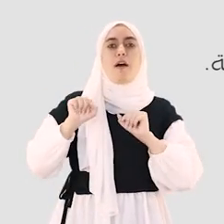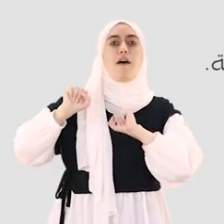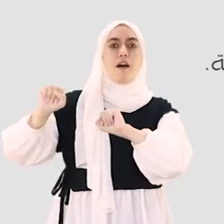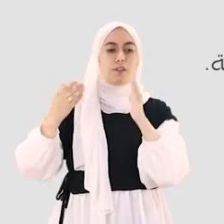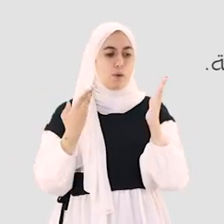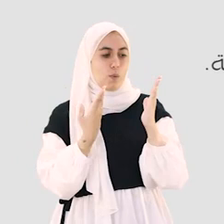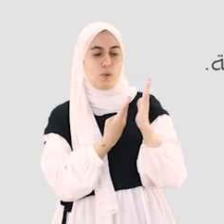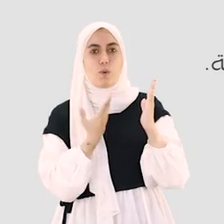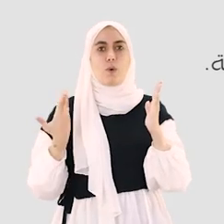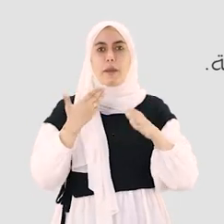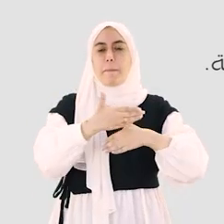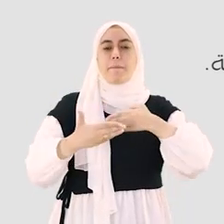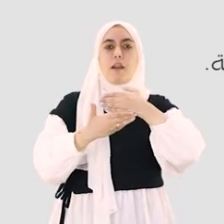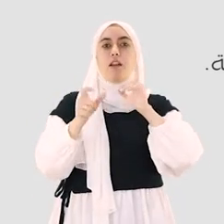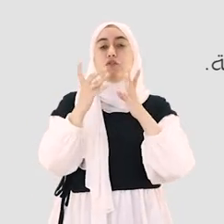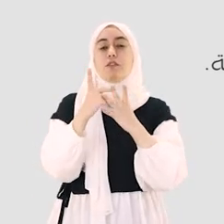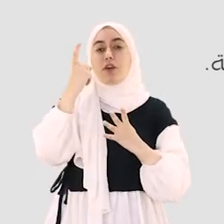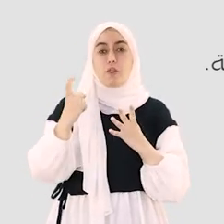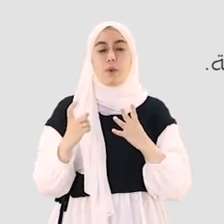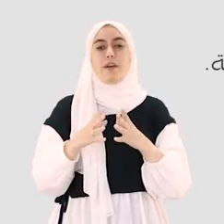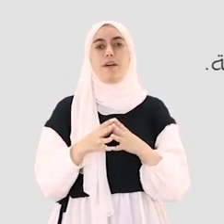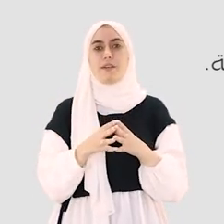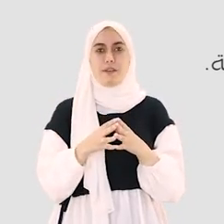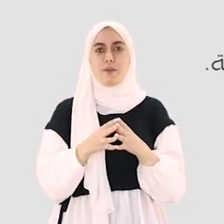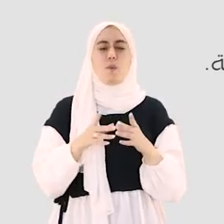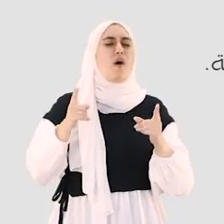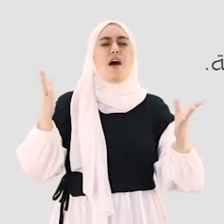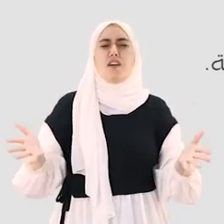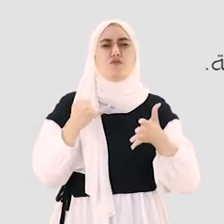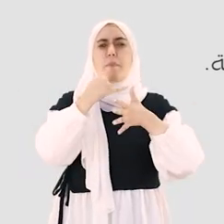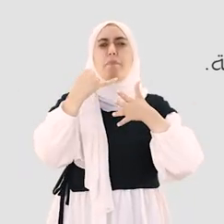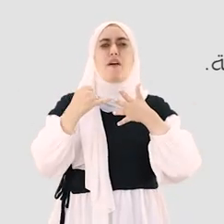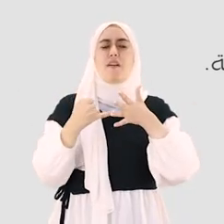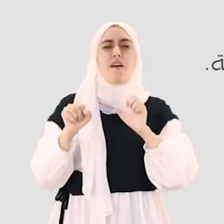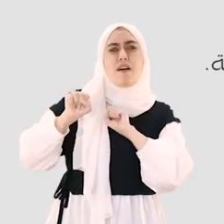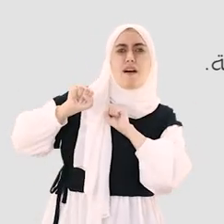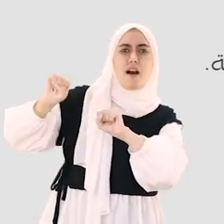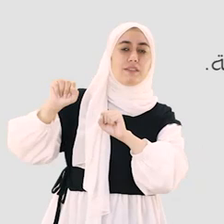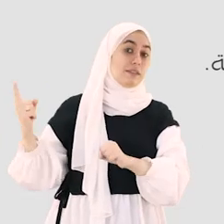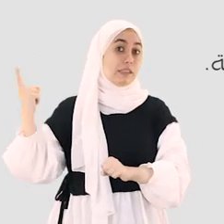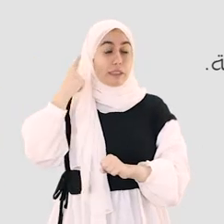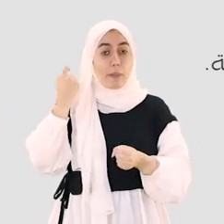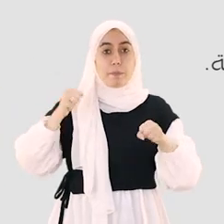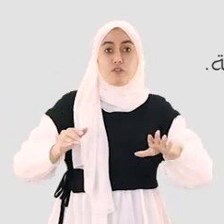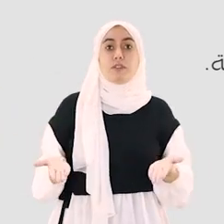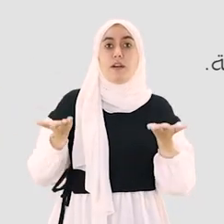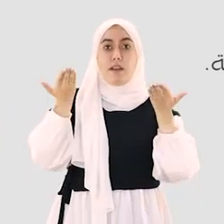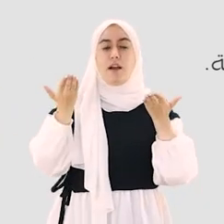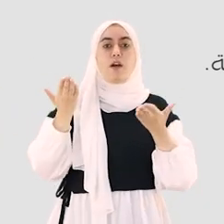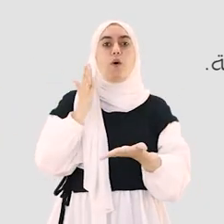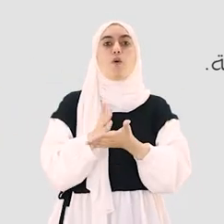ومرافقها وفقا لكوده متطلبات البناء للاشخاص ذوي الاعاقه واي معايير خاصه